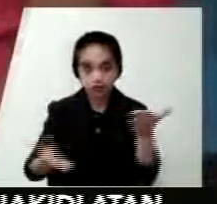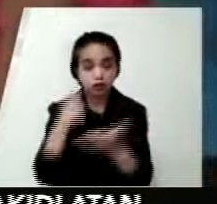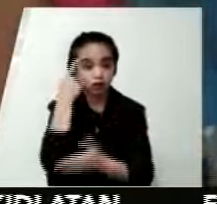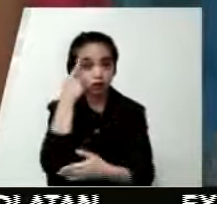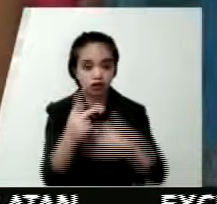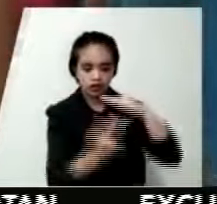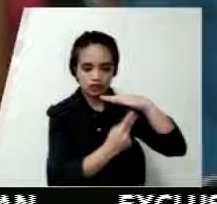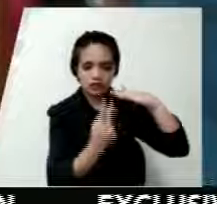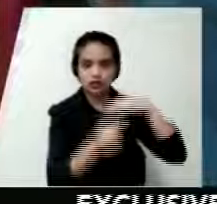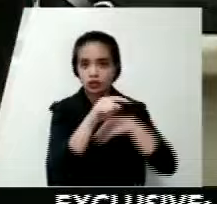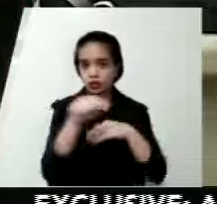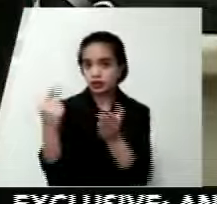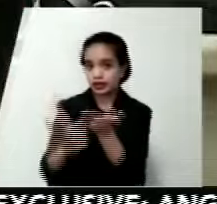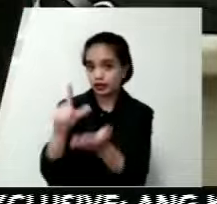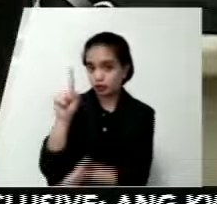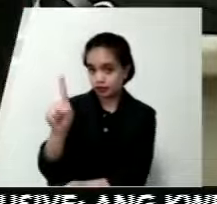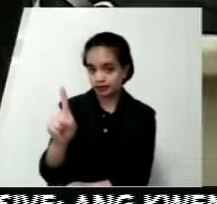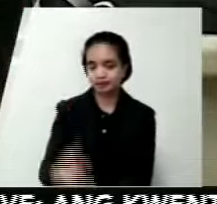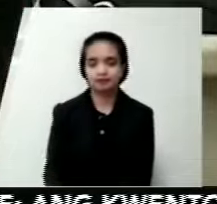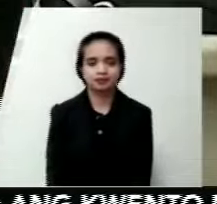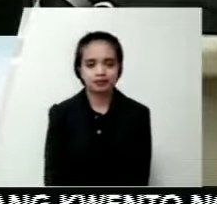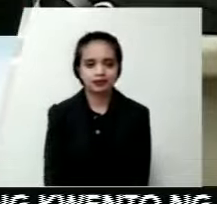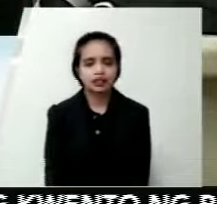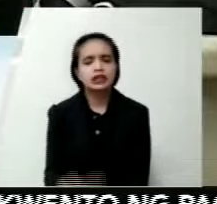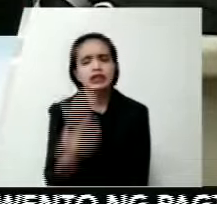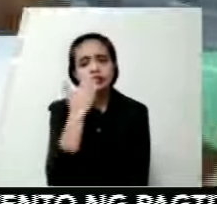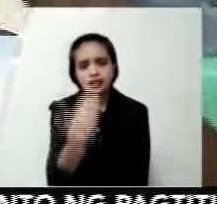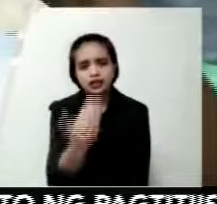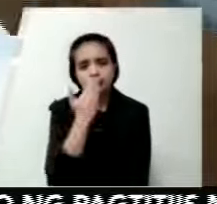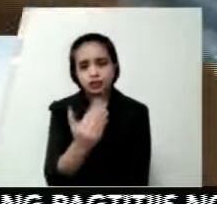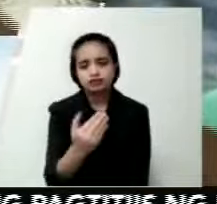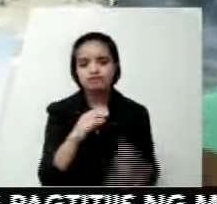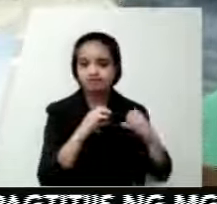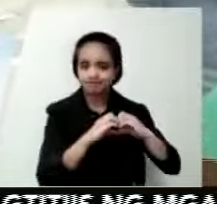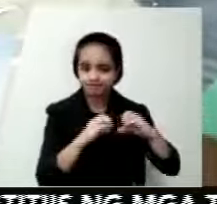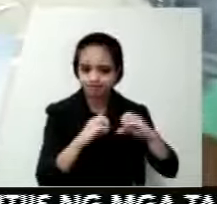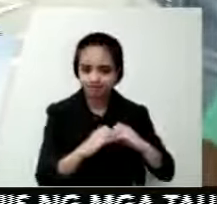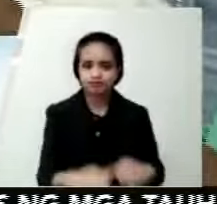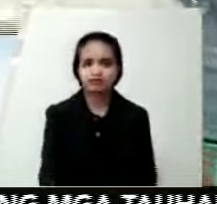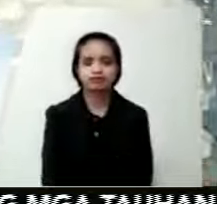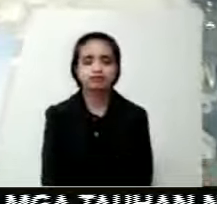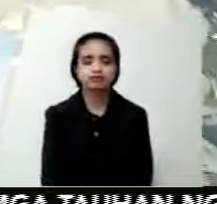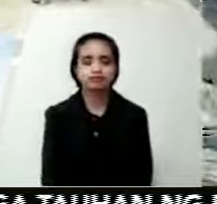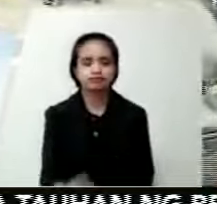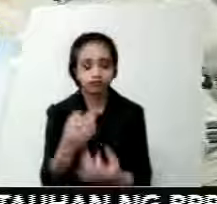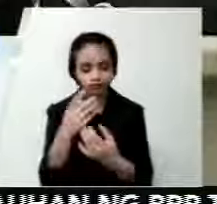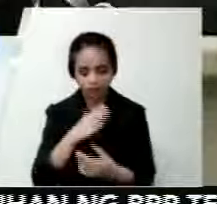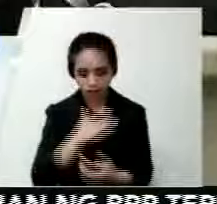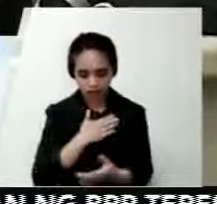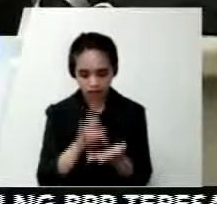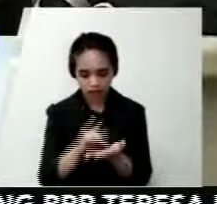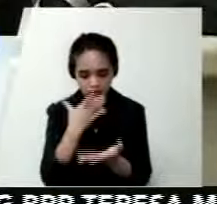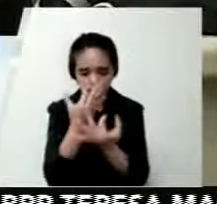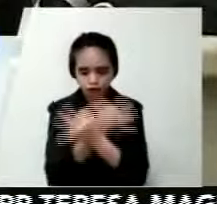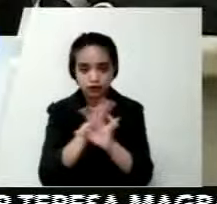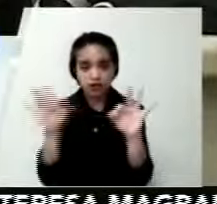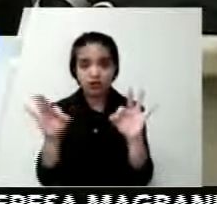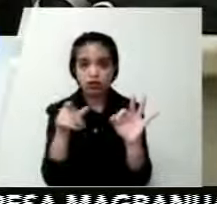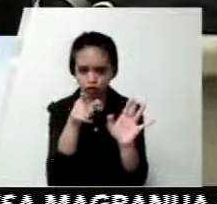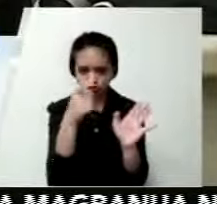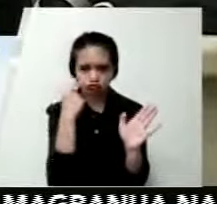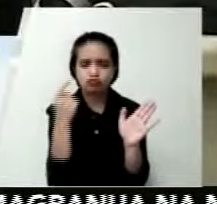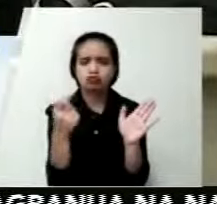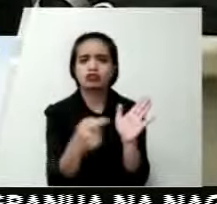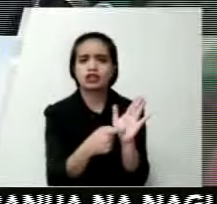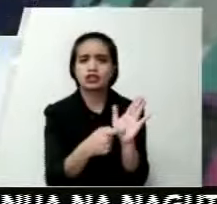1 students doon. Thank you talaga sa GMA Kapuso. Libre po ang gamot. Ngayon na pansin niyo ako, parang lumakas